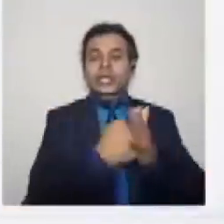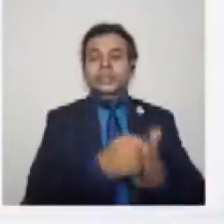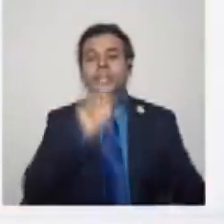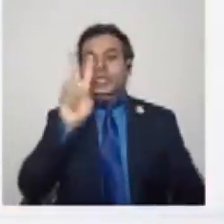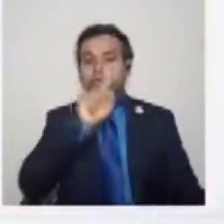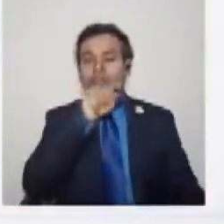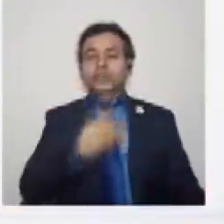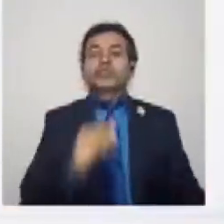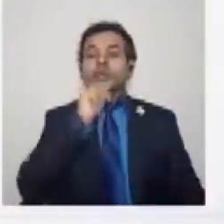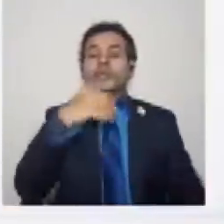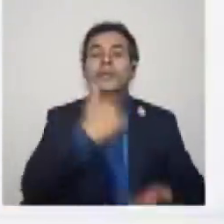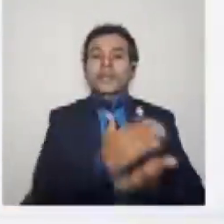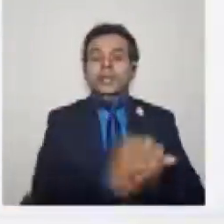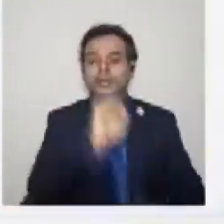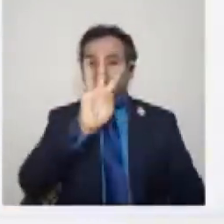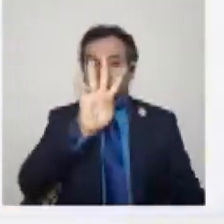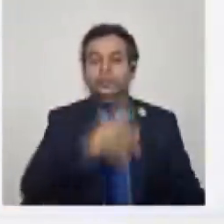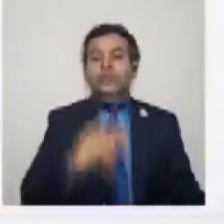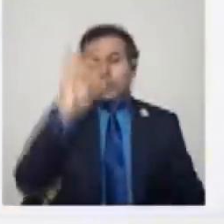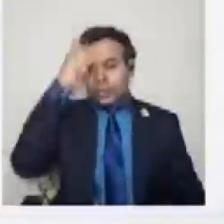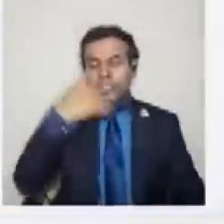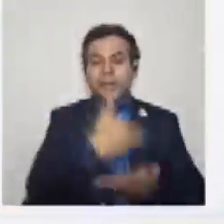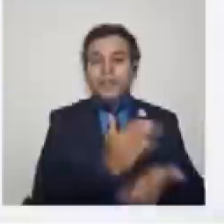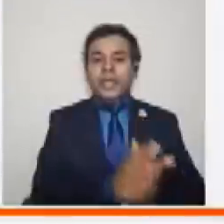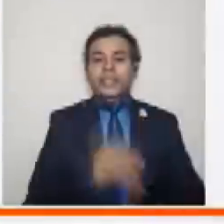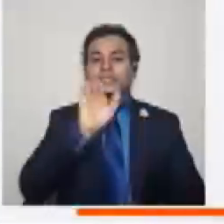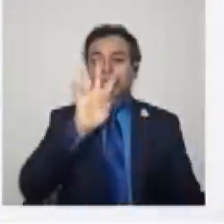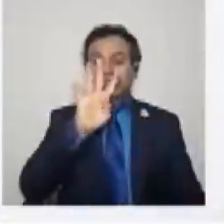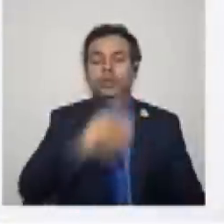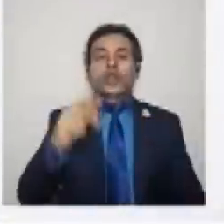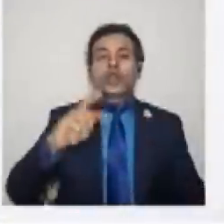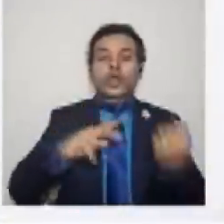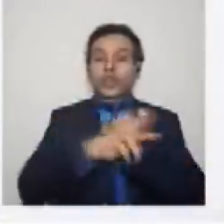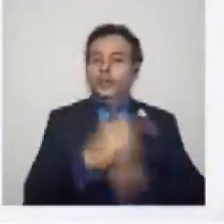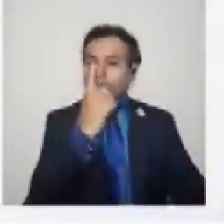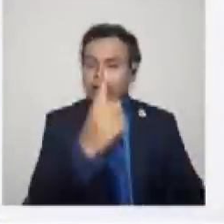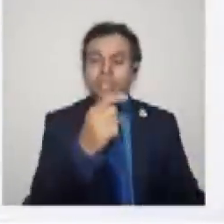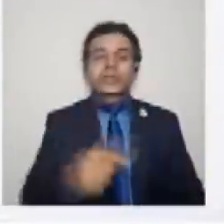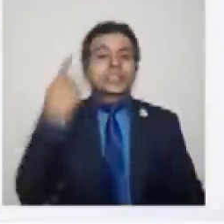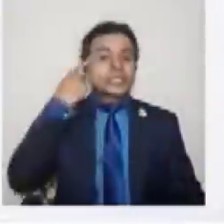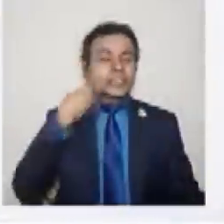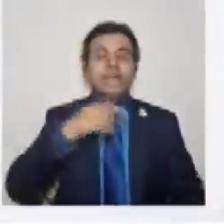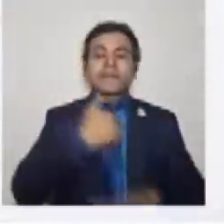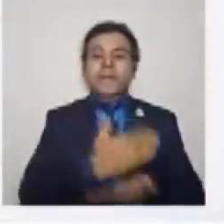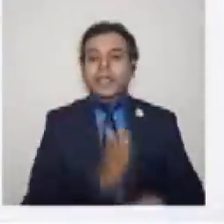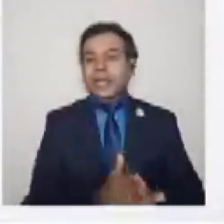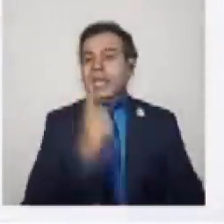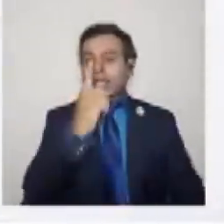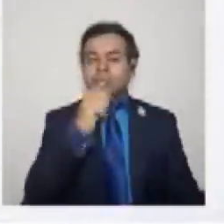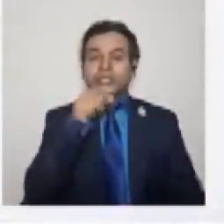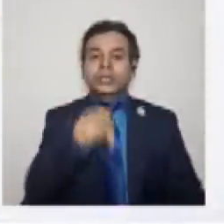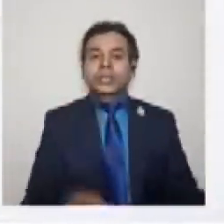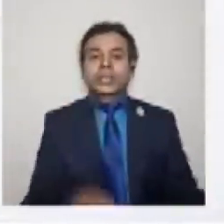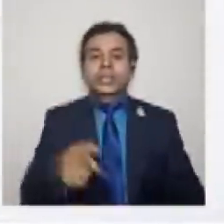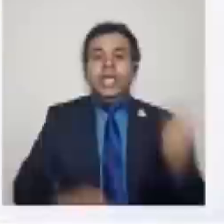বিভাগে ঢাকা বিভাগ 16 জন, চট্টগ্রাম বিভাগে 11 জন, রাজশাহী বিভাগে 2 জন, খুলনা বিভাগে 4 জন, বরিশাল বিভাগে 4 জন, রংপুর 1 জন